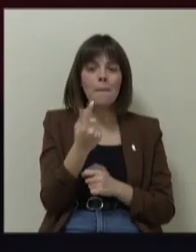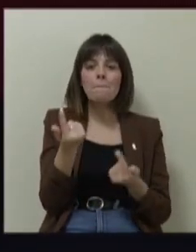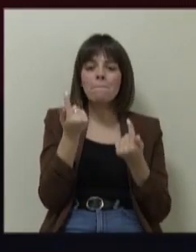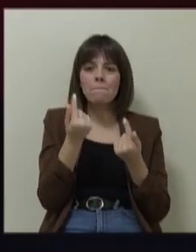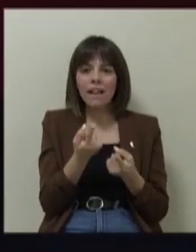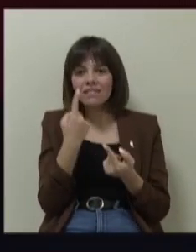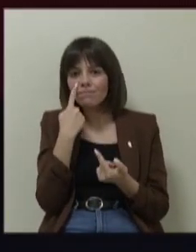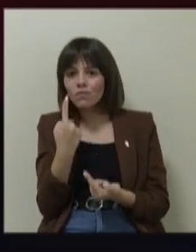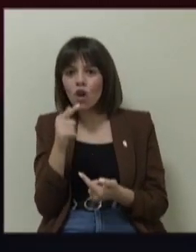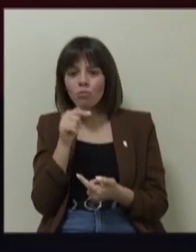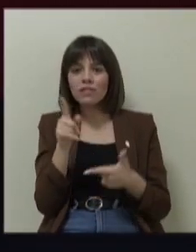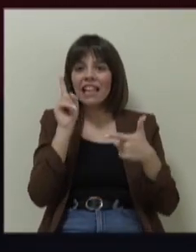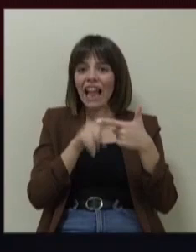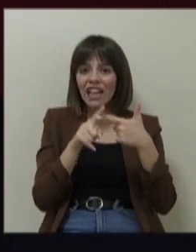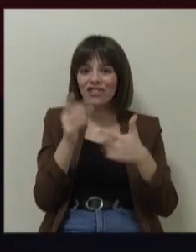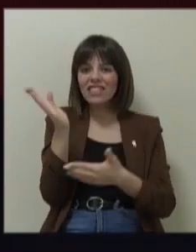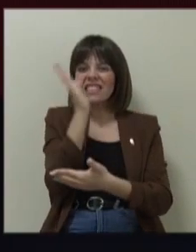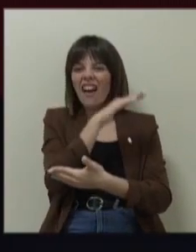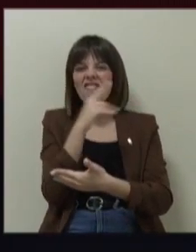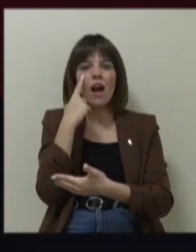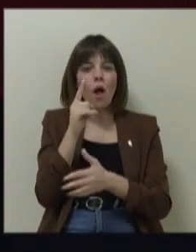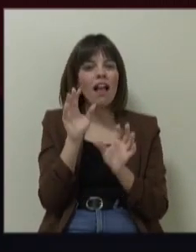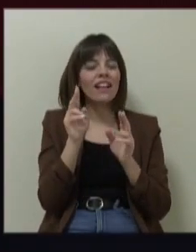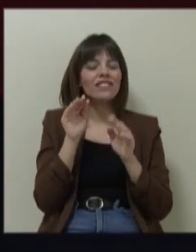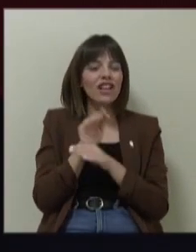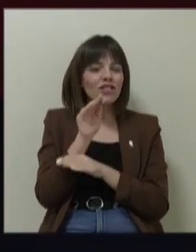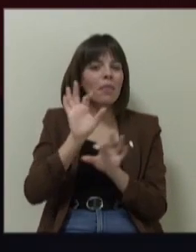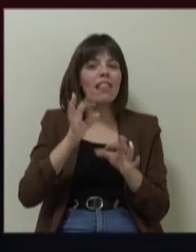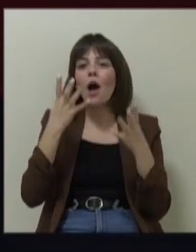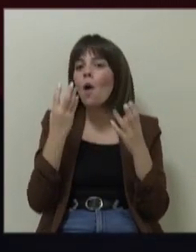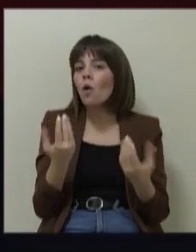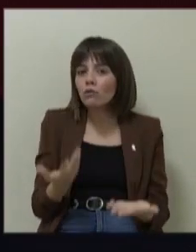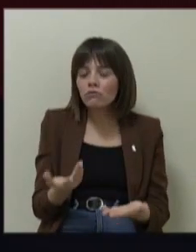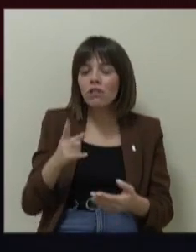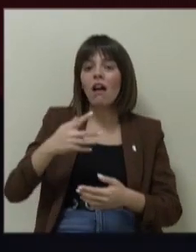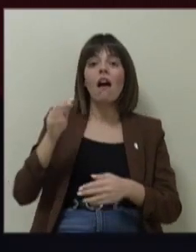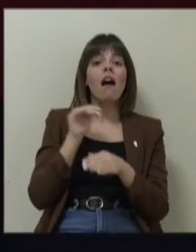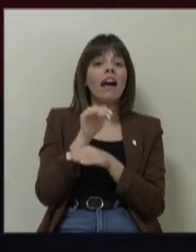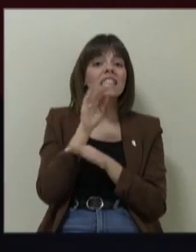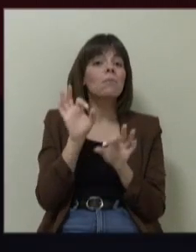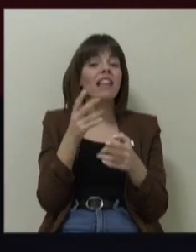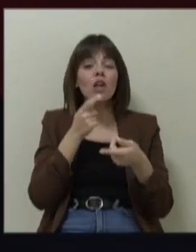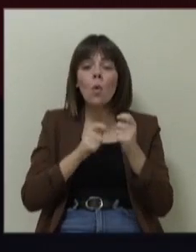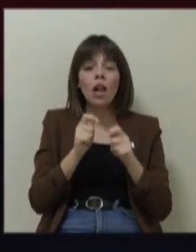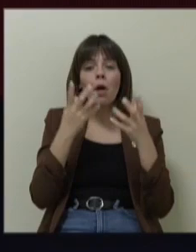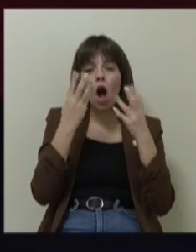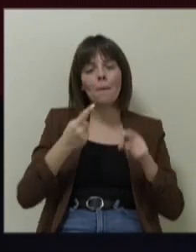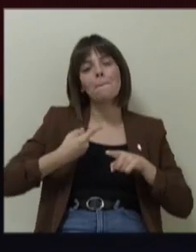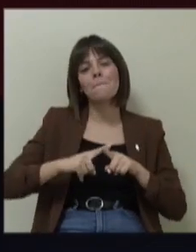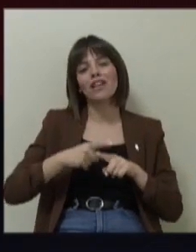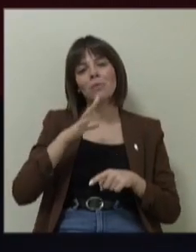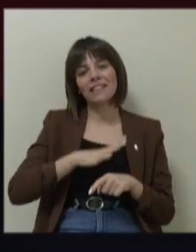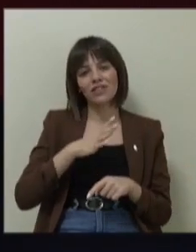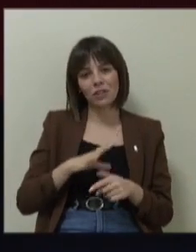taraflı olarak bu ikinci slayttaki yaşamın ne olduğunu ve gündelik hayatımızda nasıl kullanabileceğimizi paylaşmak